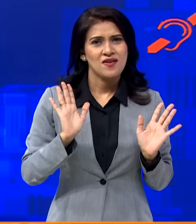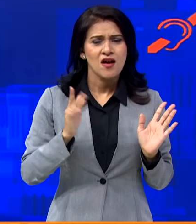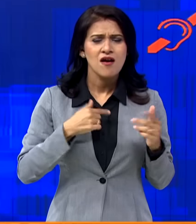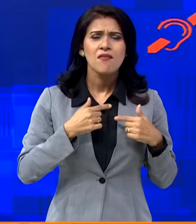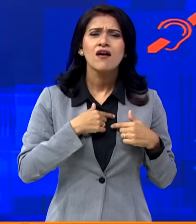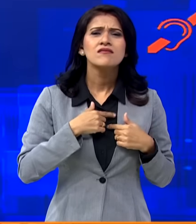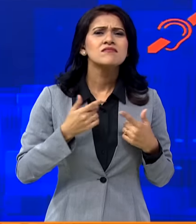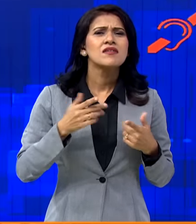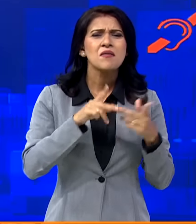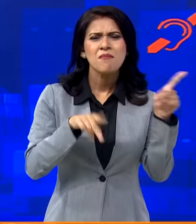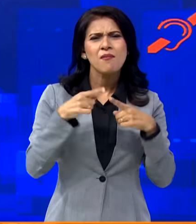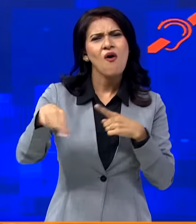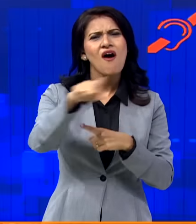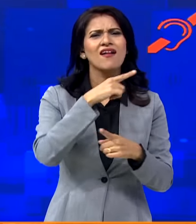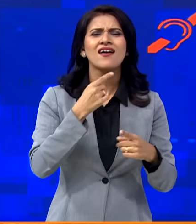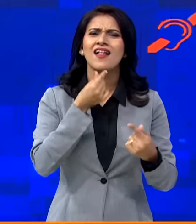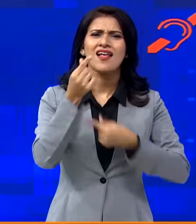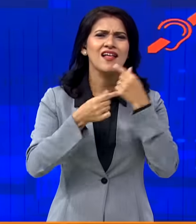को और बहुत कुछ